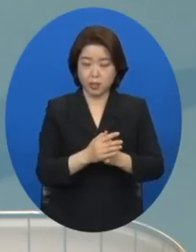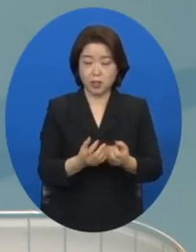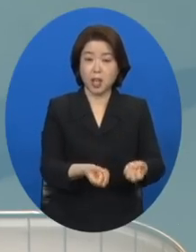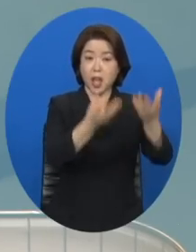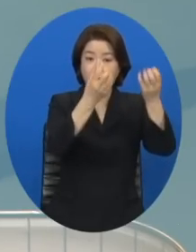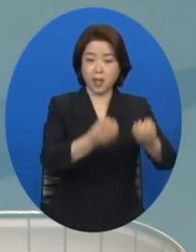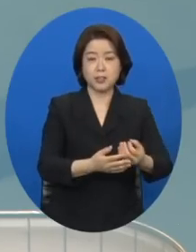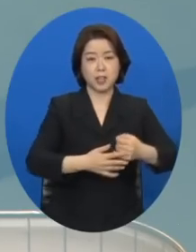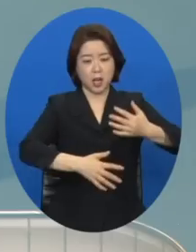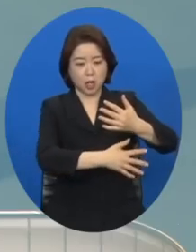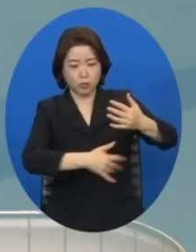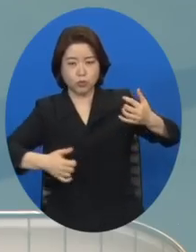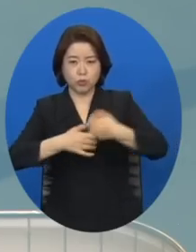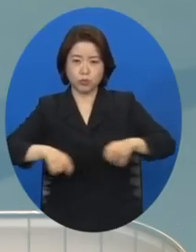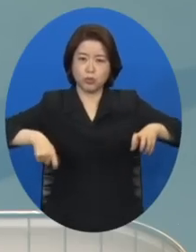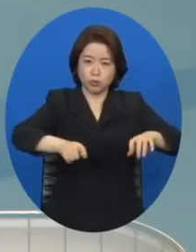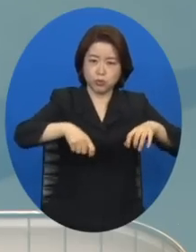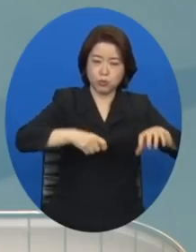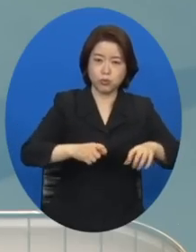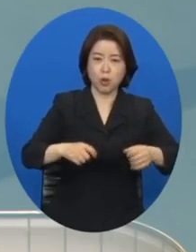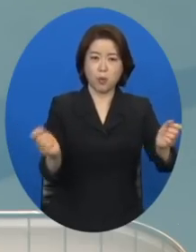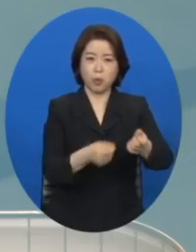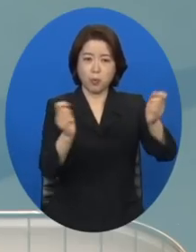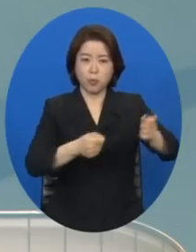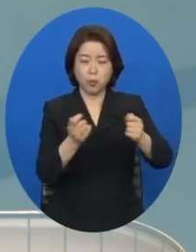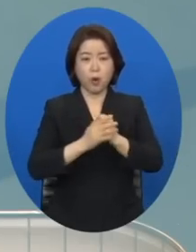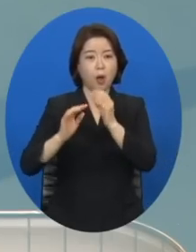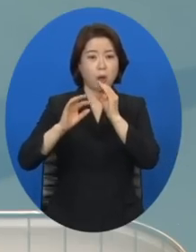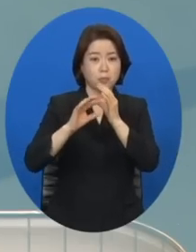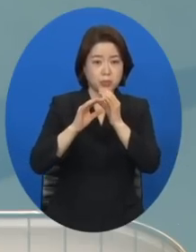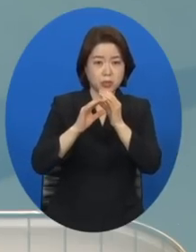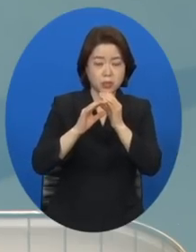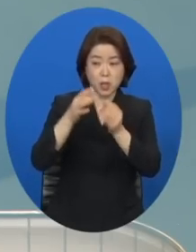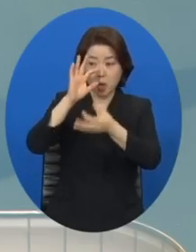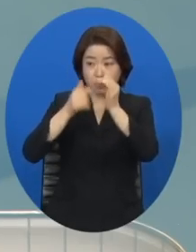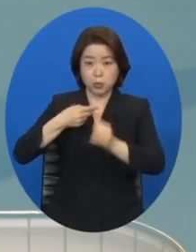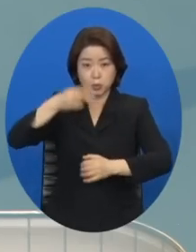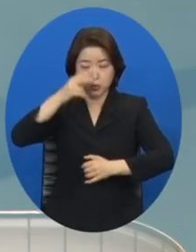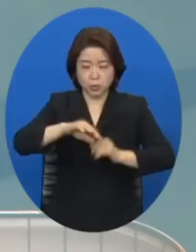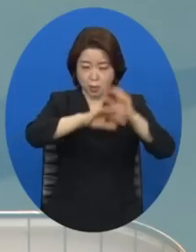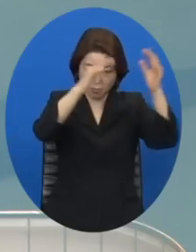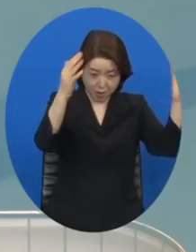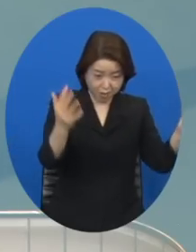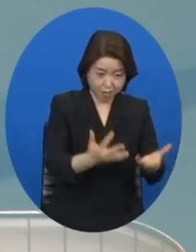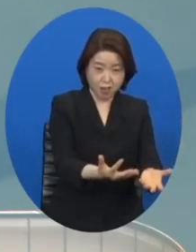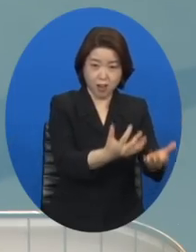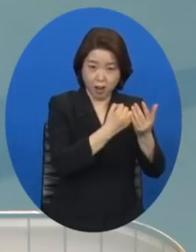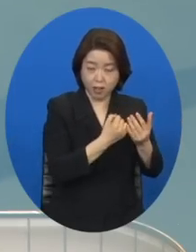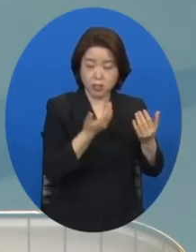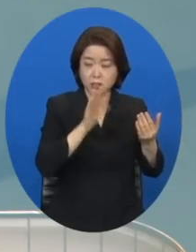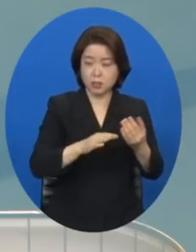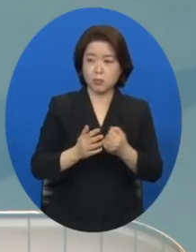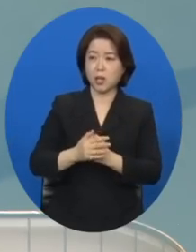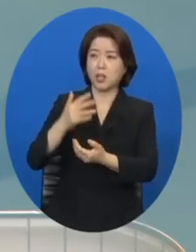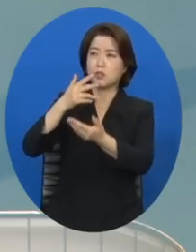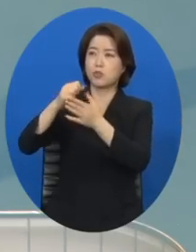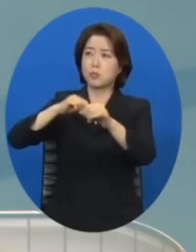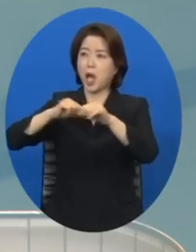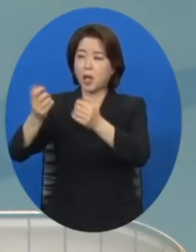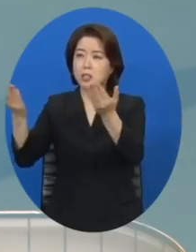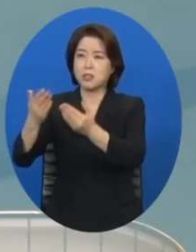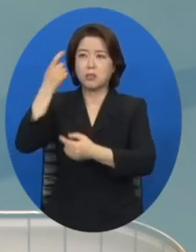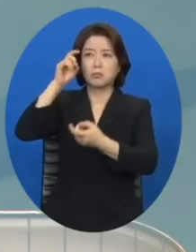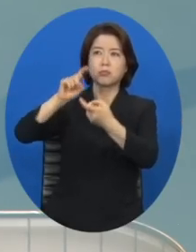수금과 거문고와 서고와 피리와 포도주를 갖추었어도 주님께서 하시는 일에는 관심이 없고